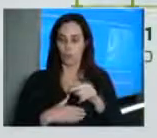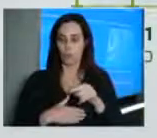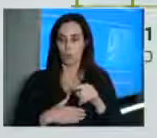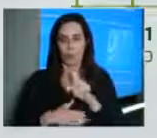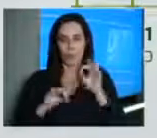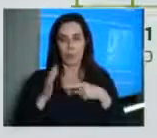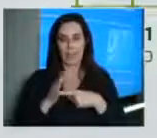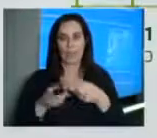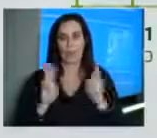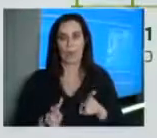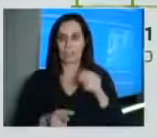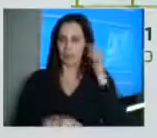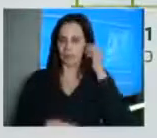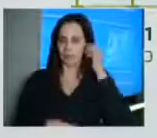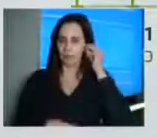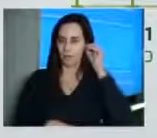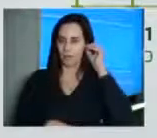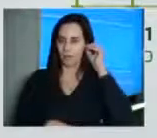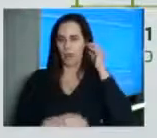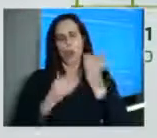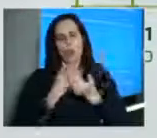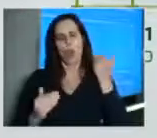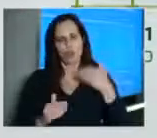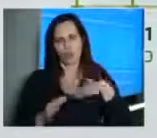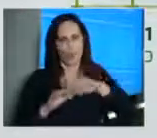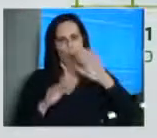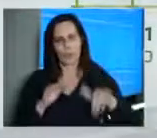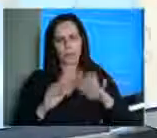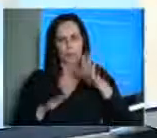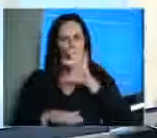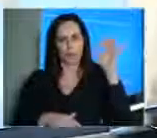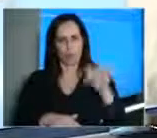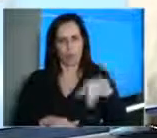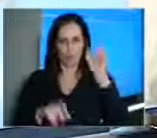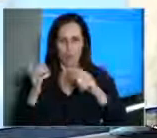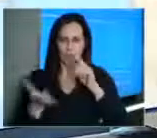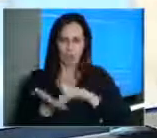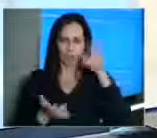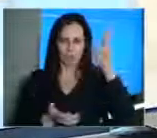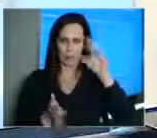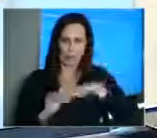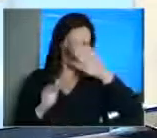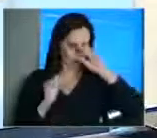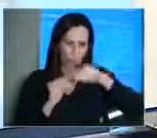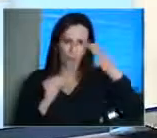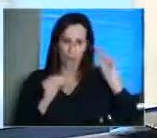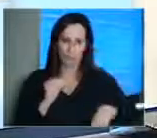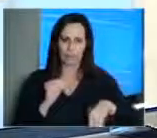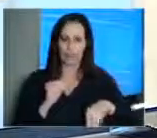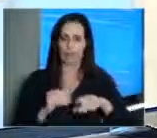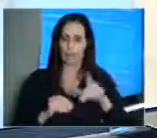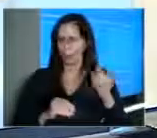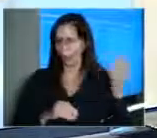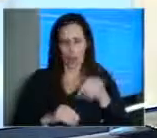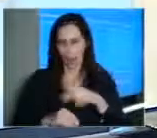לא באמת מייצג את הפוטנציאל של המצביעים. אוקיי, אז מראש אנחנו גורעים משהו כמו 500,000 אנשים בעלי זכות הצבעה. שסביר